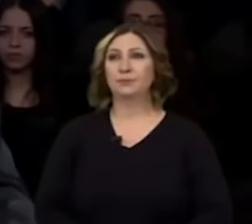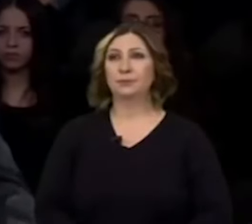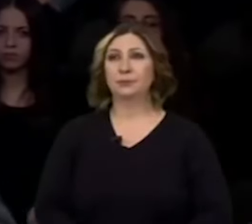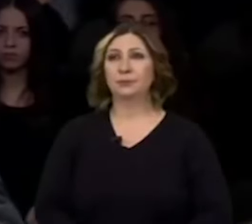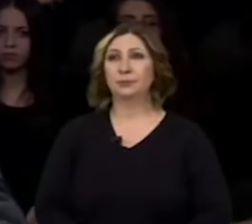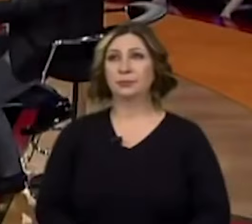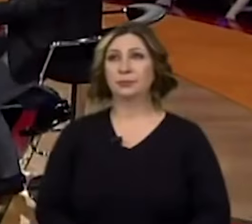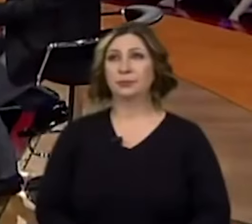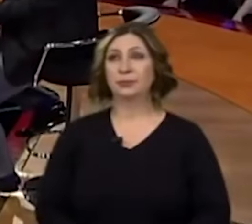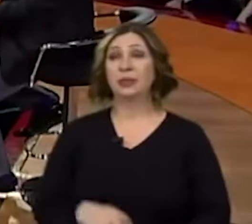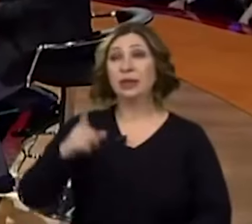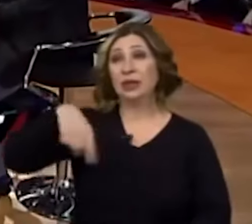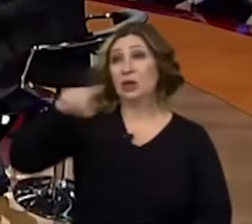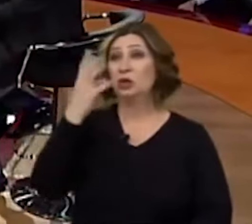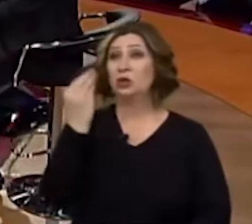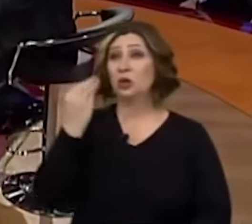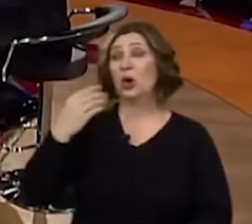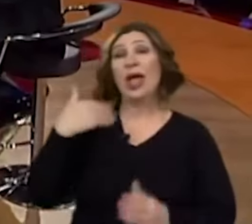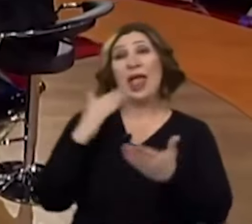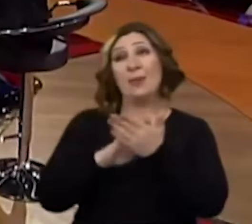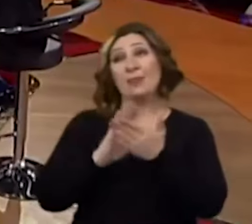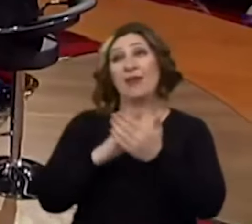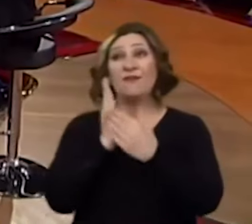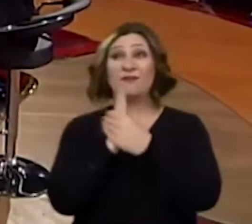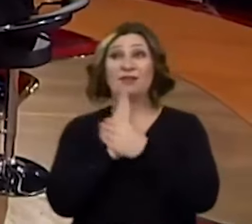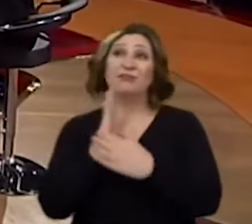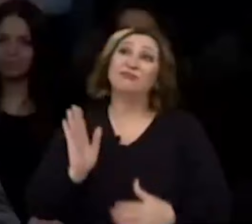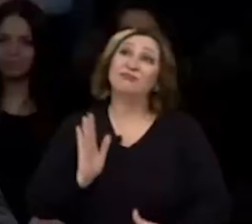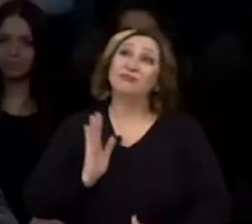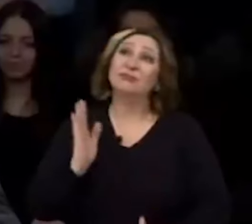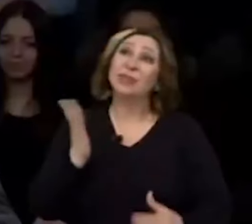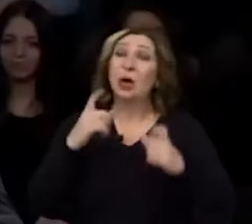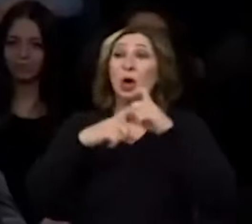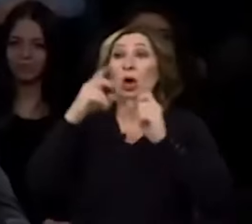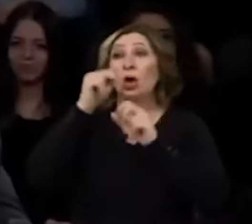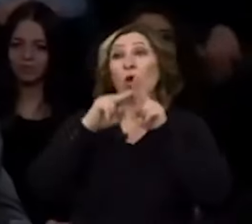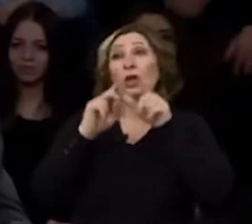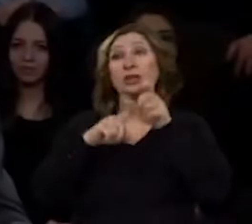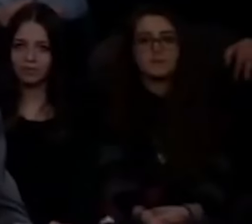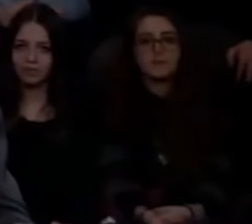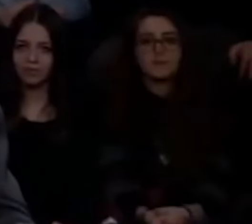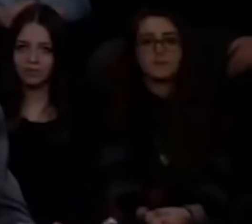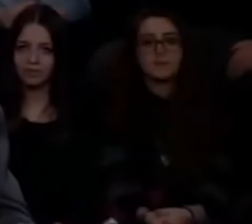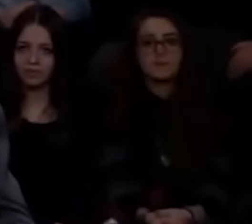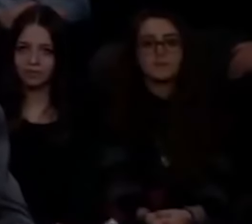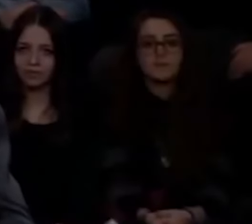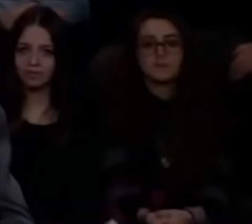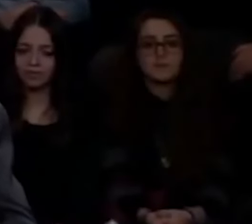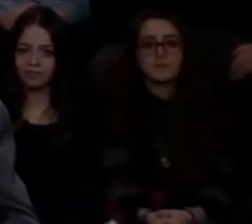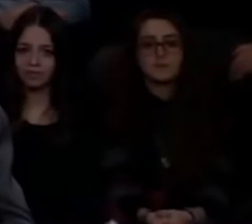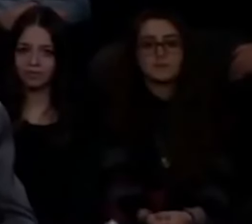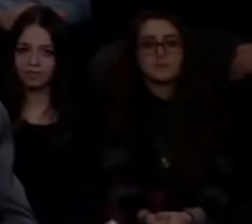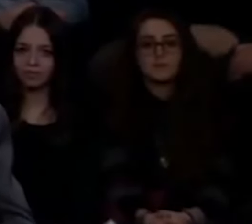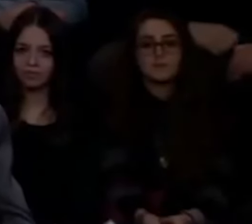Elimde çoğunuzun özel videoları var. Ne diyorsun? Mesela Gökçe'yi bulmuşken kaçırmak istemem. Ya. Evet.